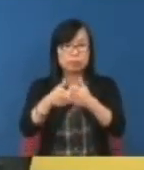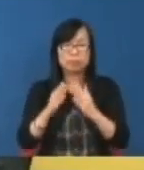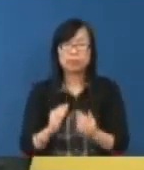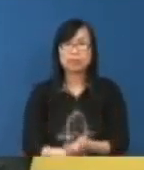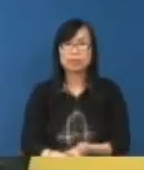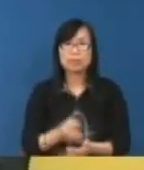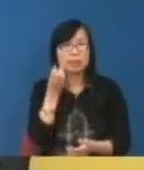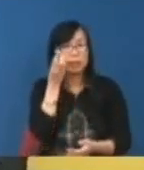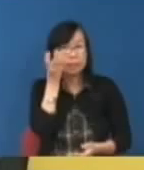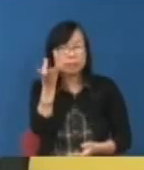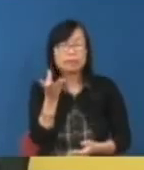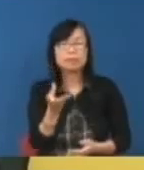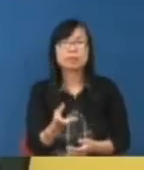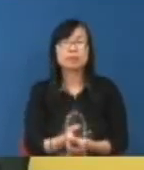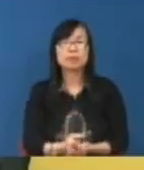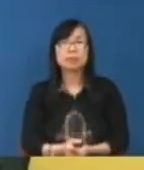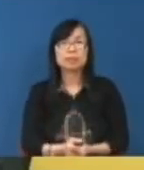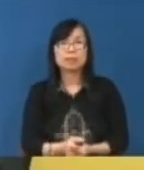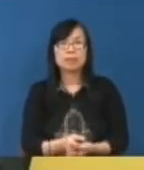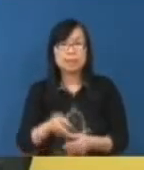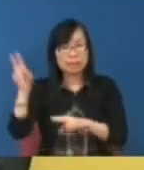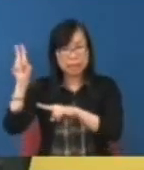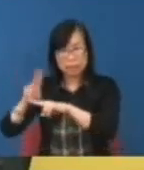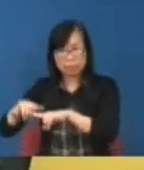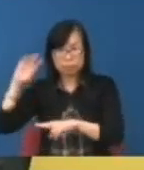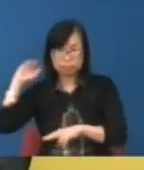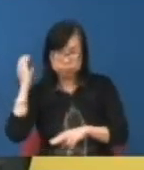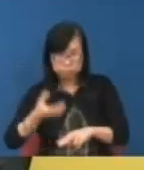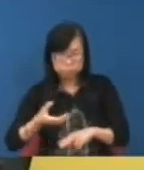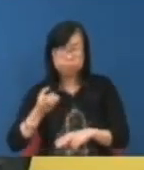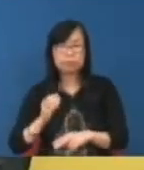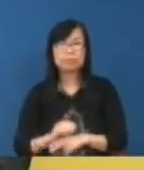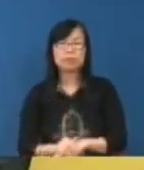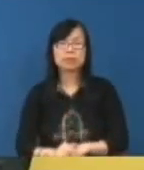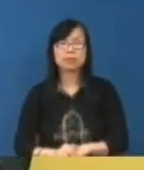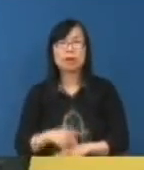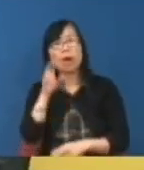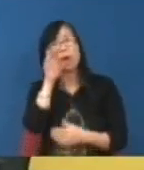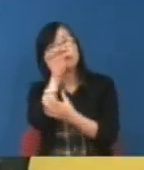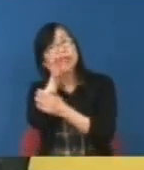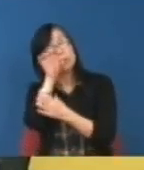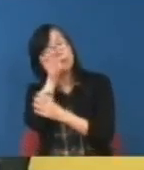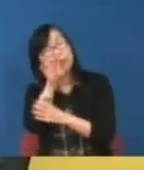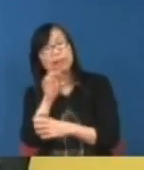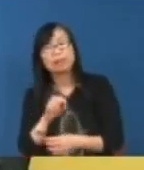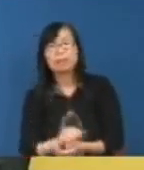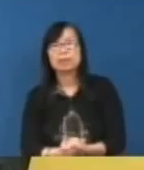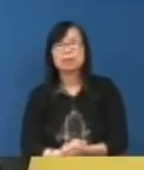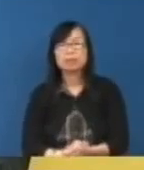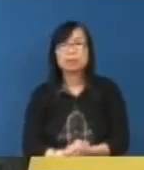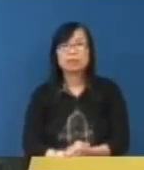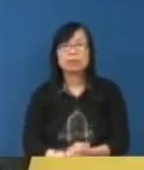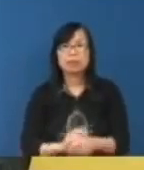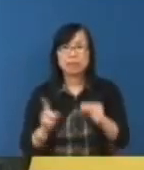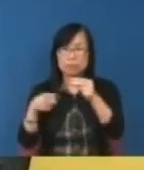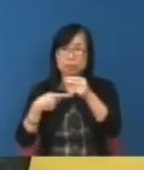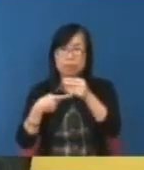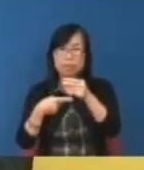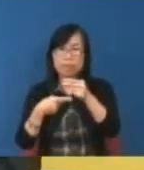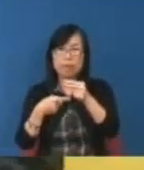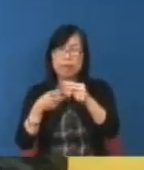歧視自己大陸下來的同胞，譬如我看那部戲是回歸之前拍的，